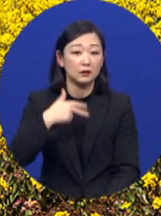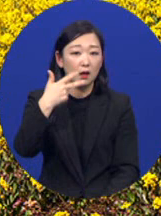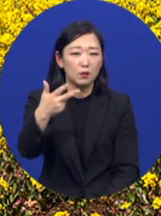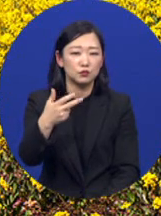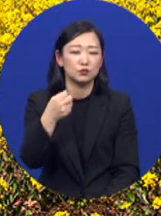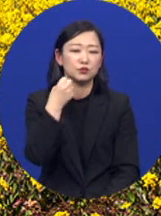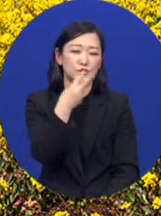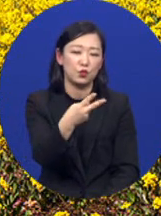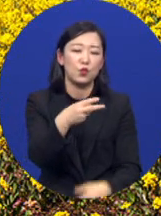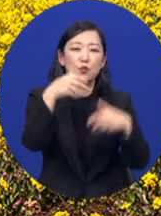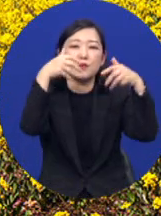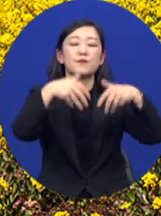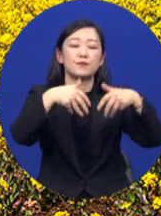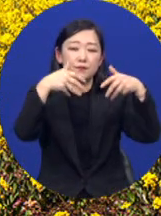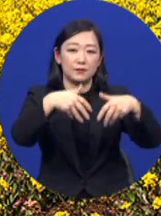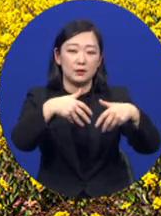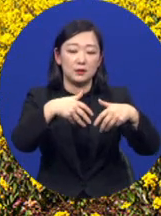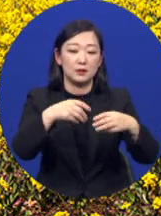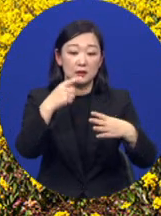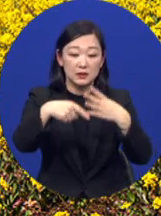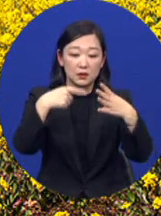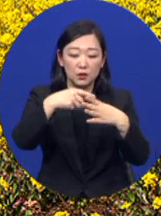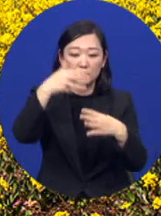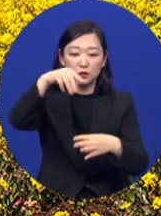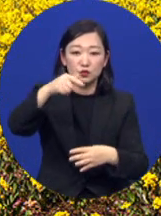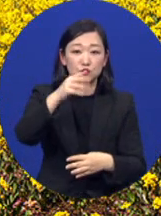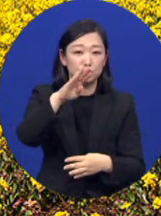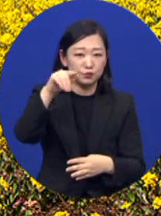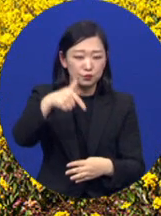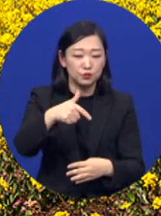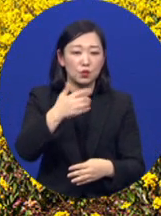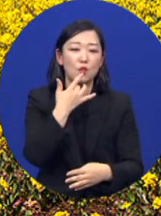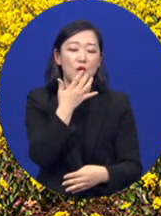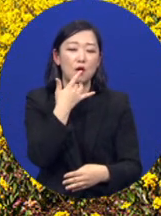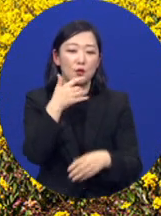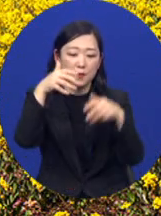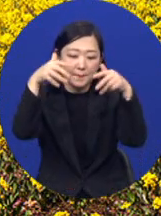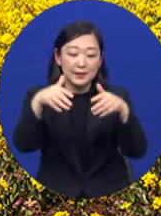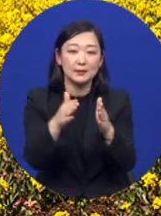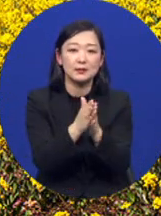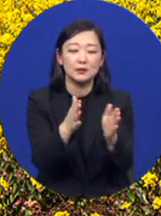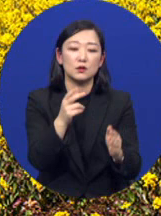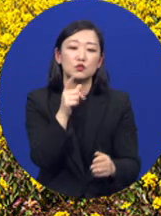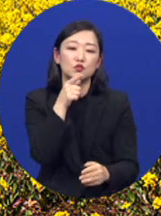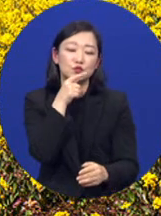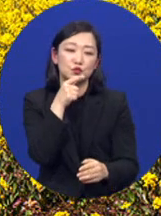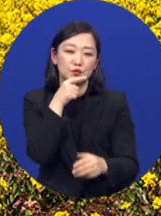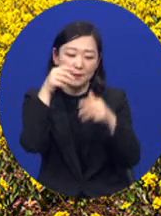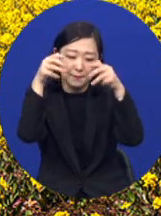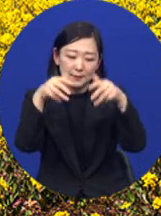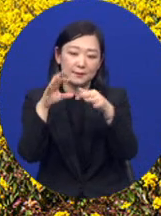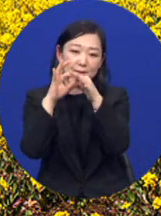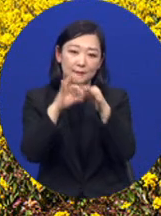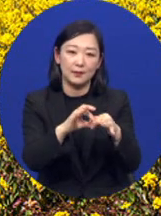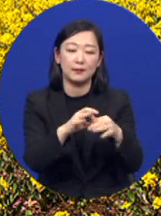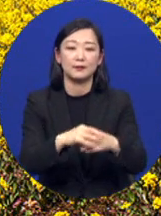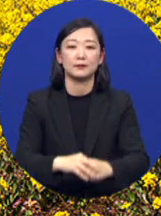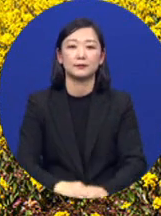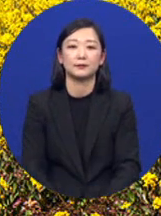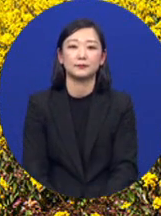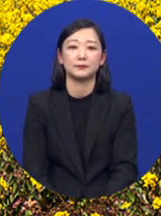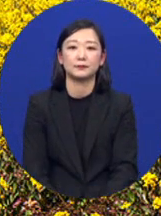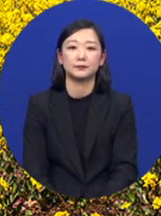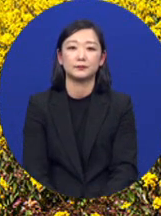다음주에 또 한 차례 비가 올텐데요 절기 충분히 다음 주 화요일에 비가 오기 시작해서 수요일까지 비가 이어지겠습니다